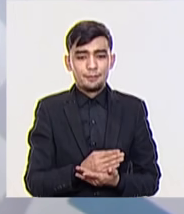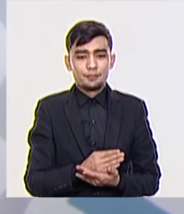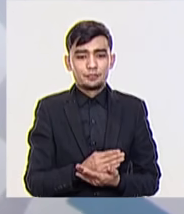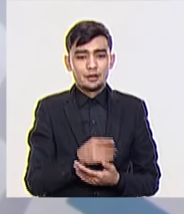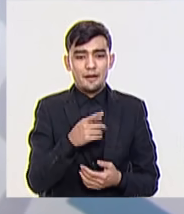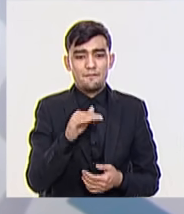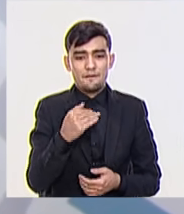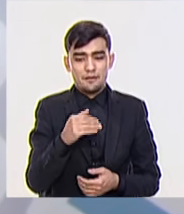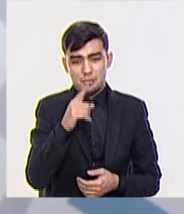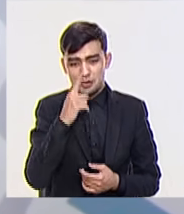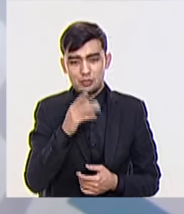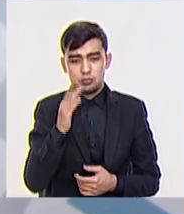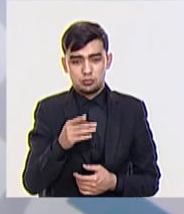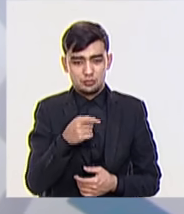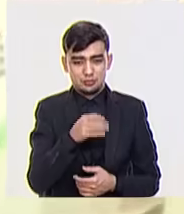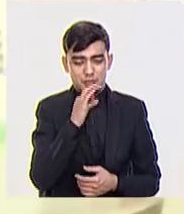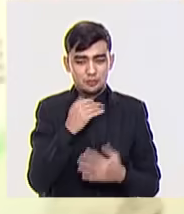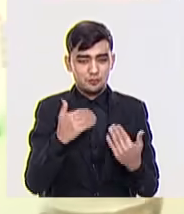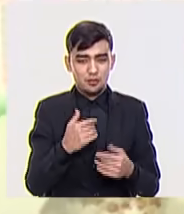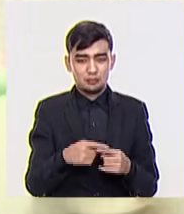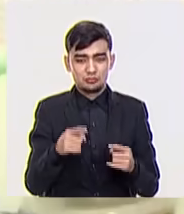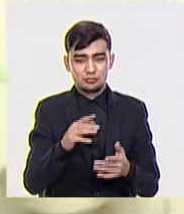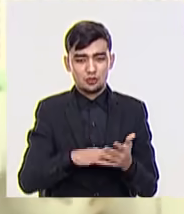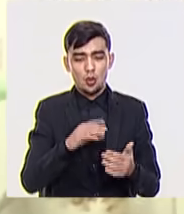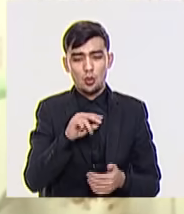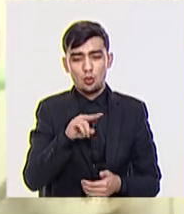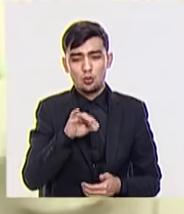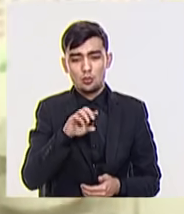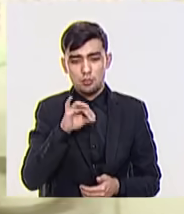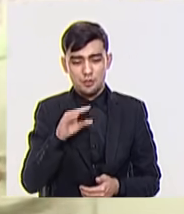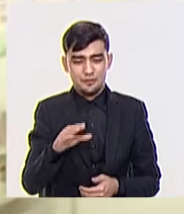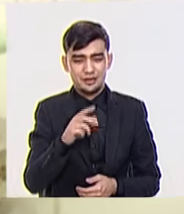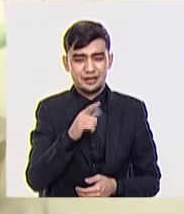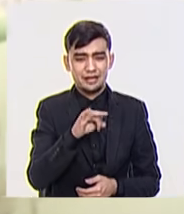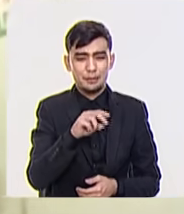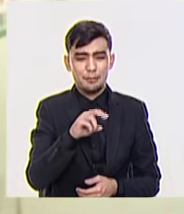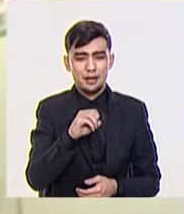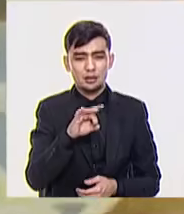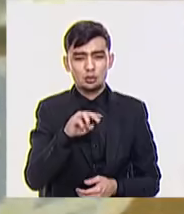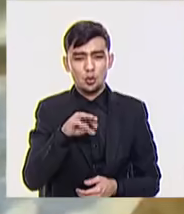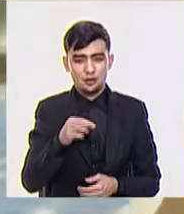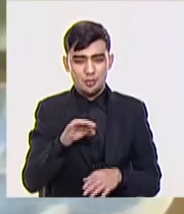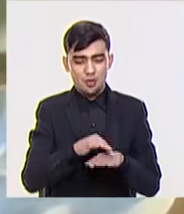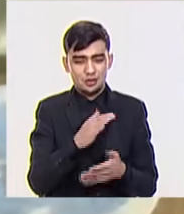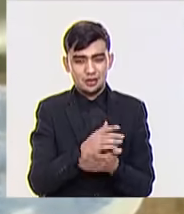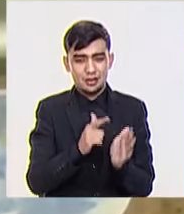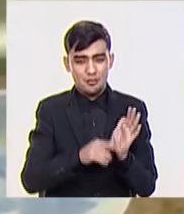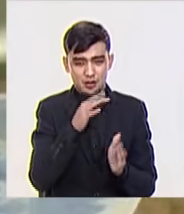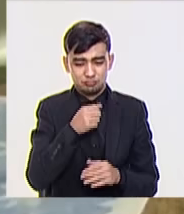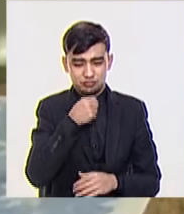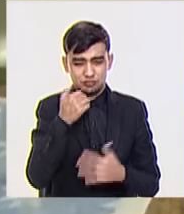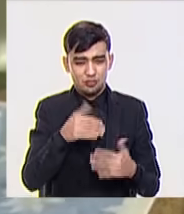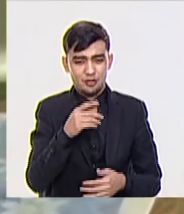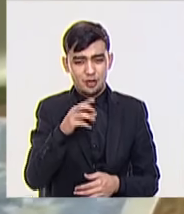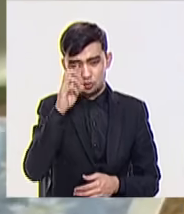бұл февральда ғана болады дейді осы дәріні. Любовь Заболотная 6 жылдан бері гипертониямен ауыратын айтады. 70-ден асқан зейнеткер мемлекет